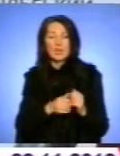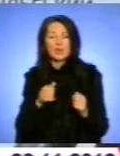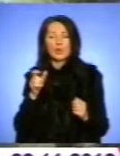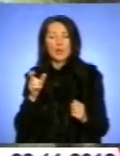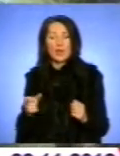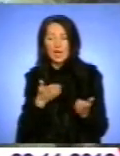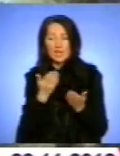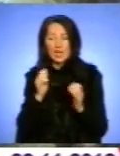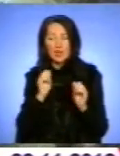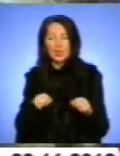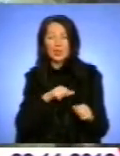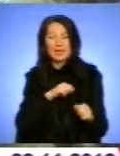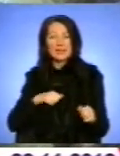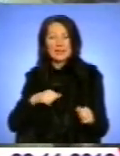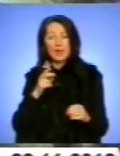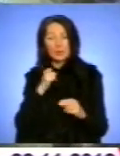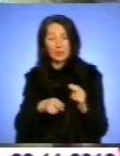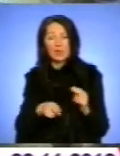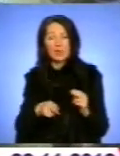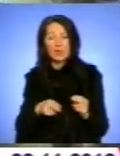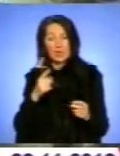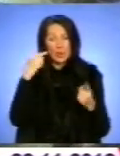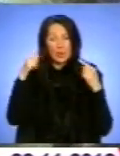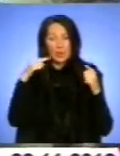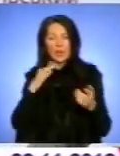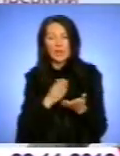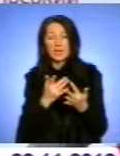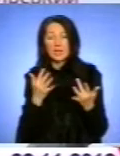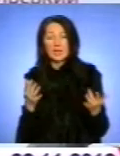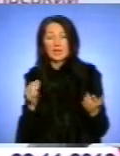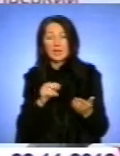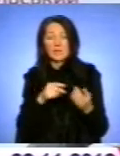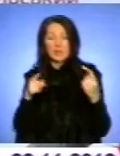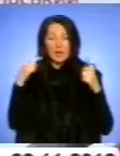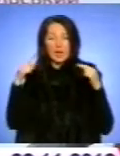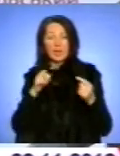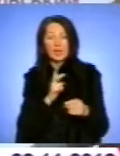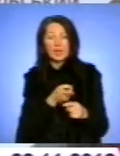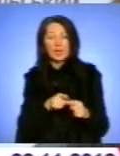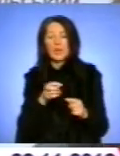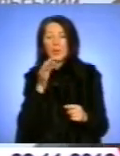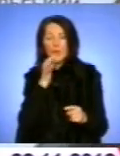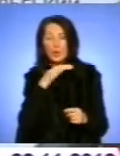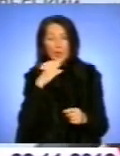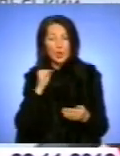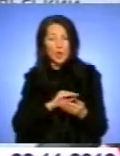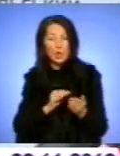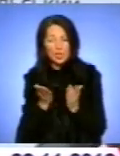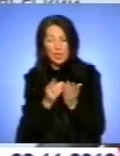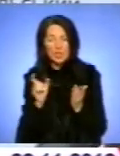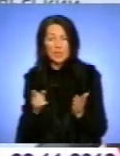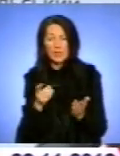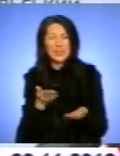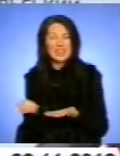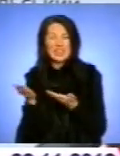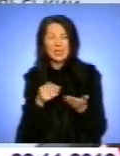кінцівку. Високоякісна література, але є певні дешеві трюки, які з одного боку приваблюють багатьох читачів, але вони не